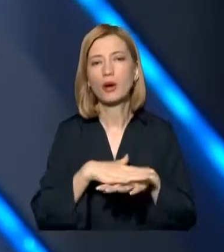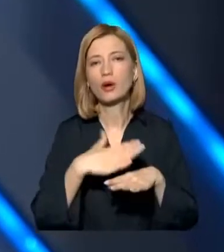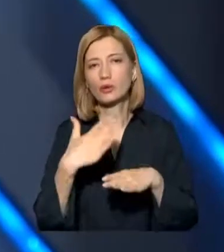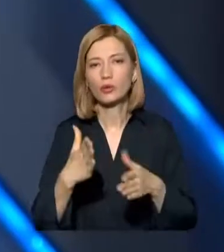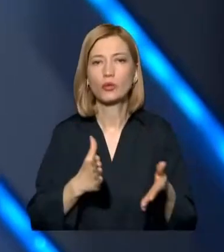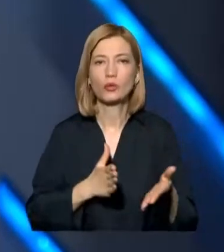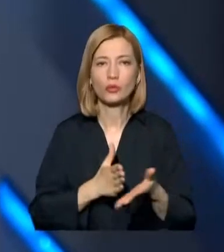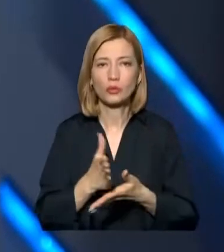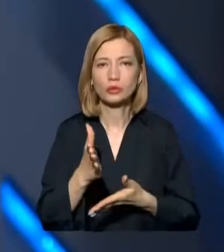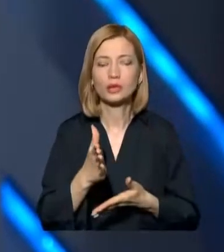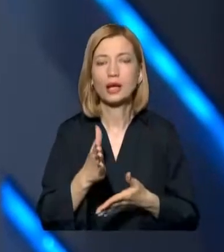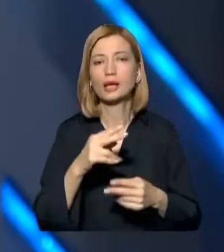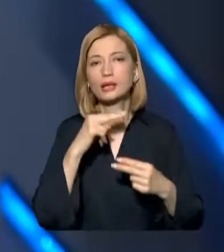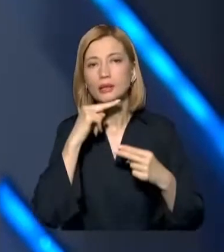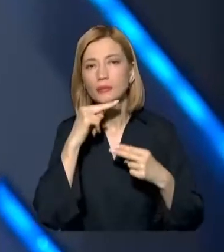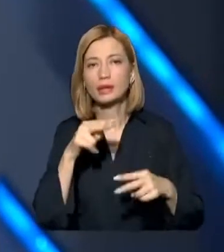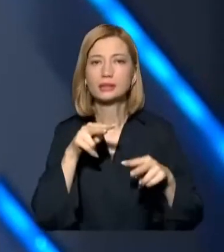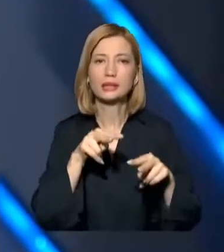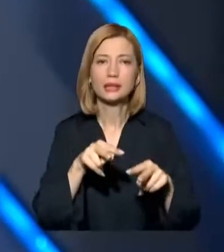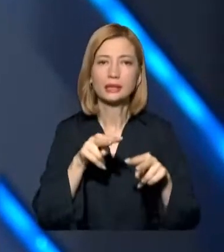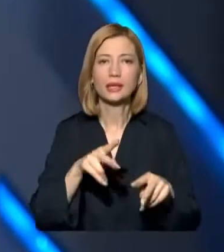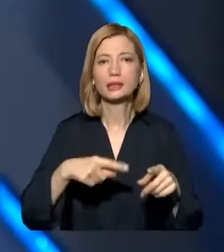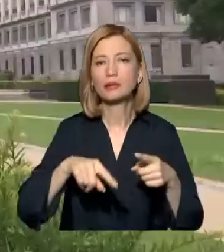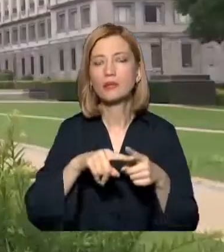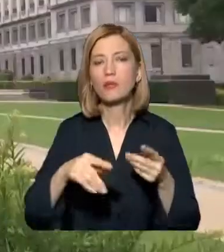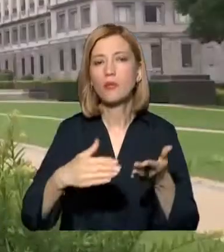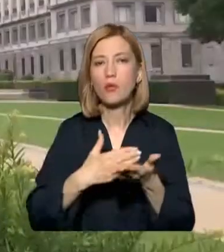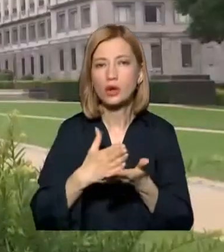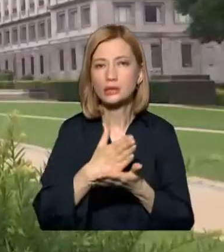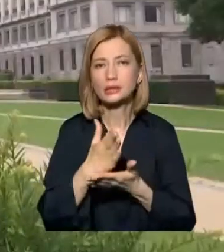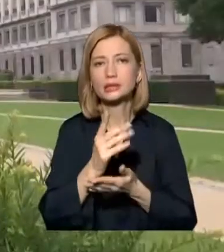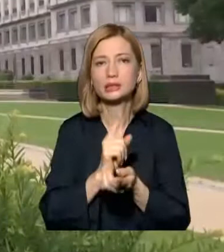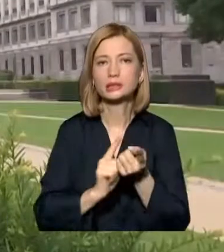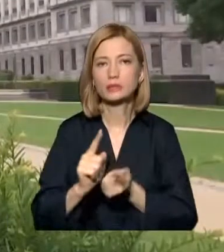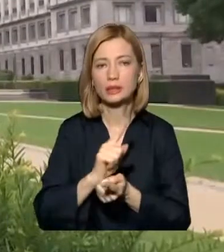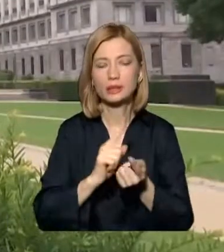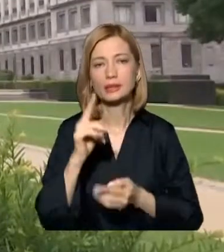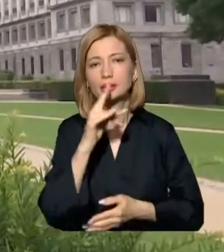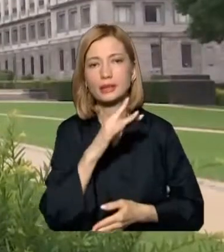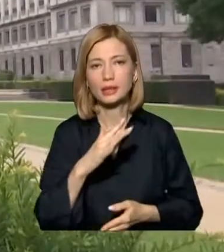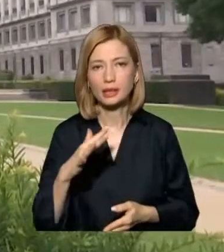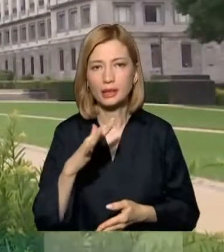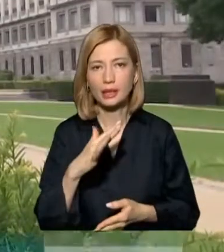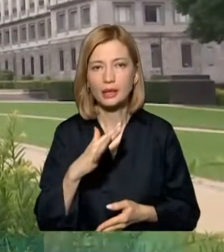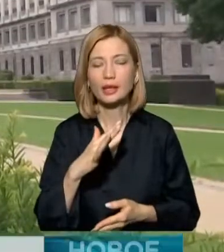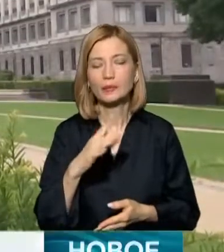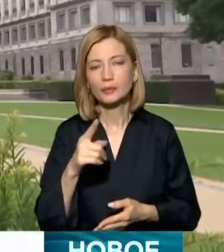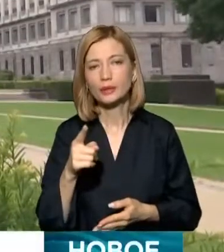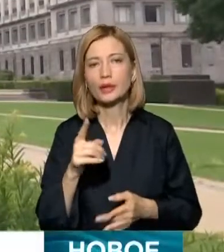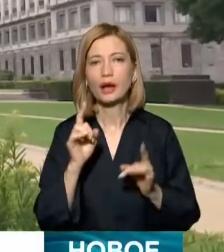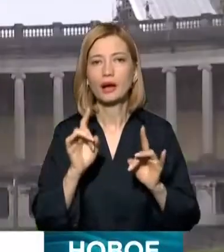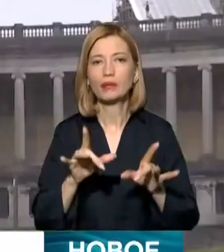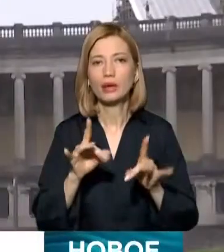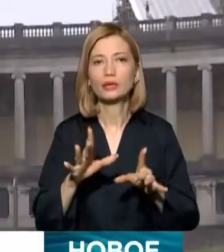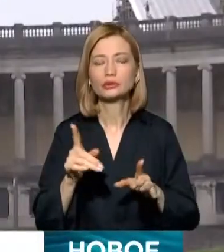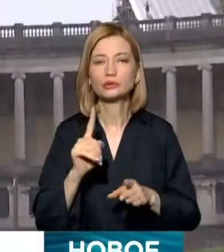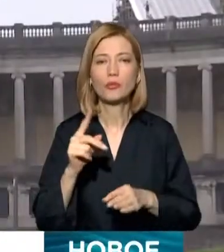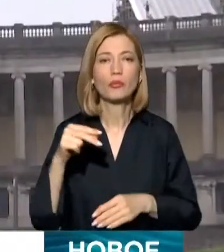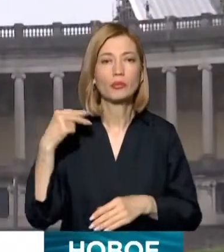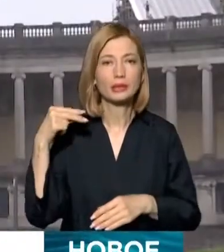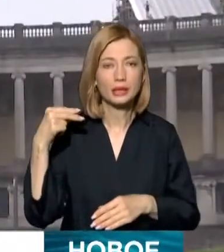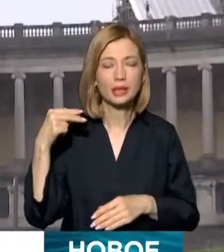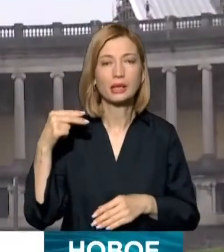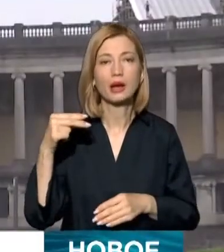демократическому курсу. Они внимательно следят за ходом политических реформ в стране, подчеркивая, что ограничение президентского мандата